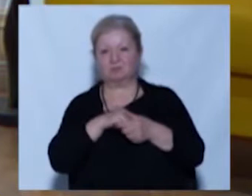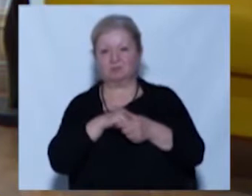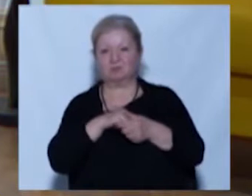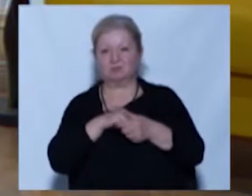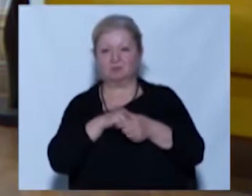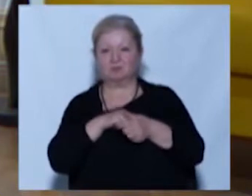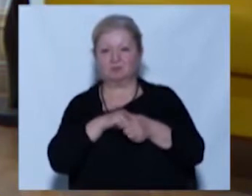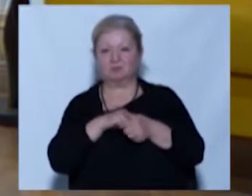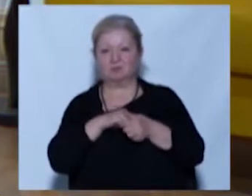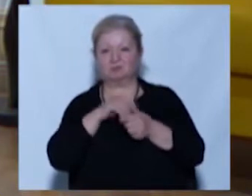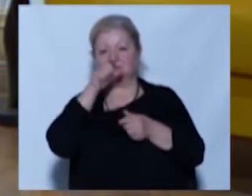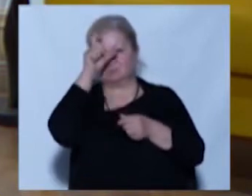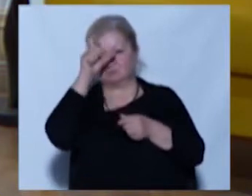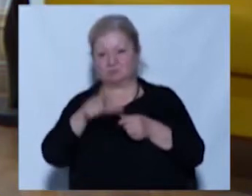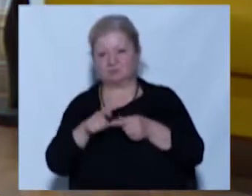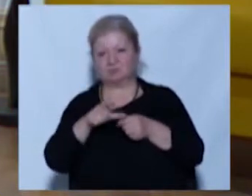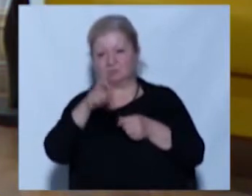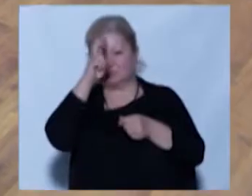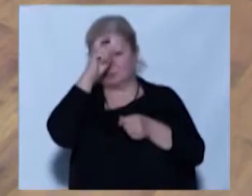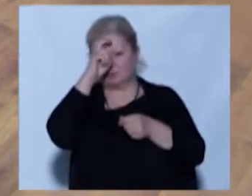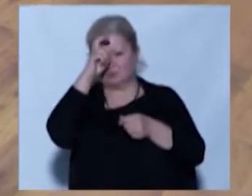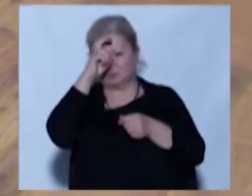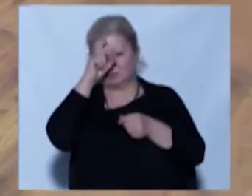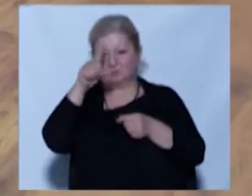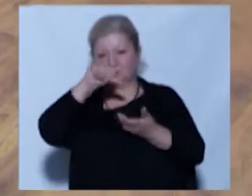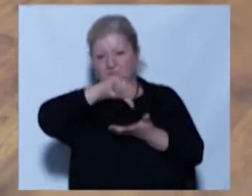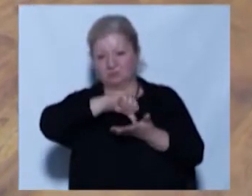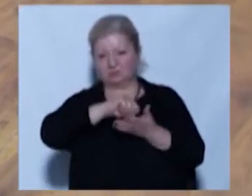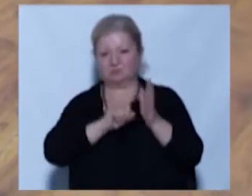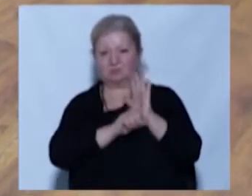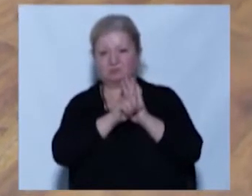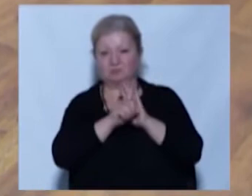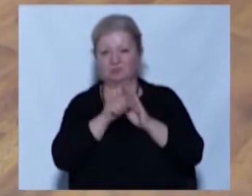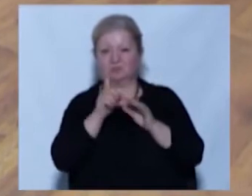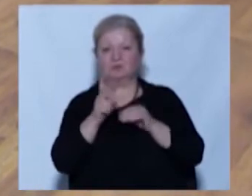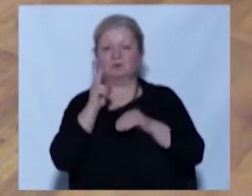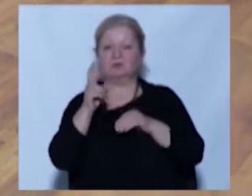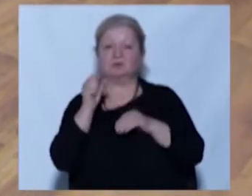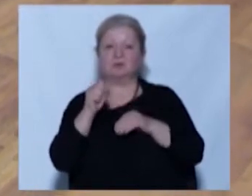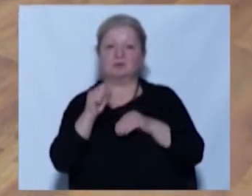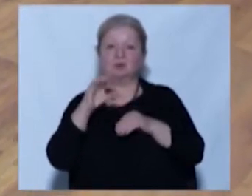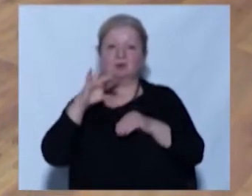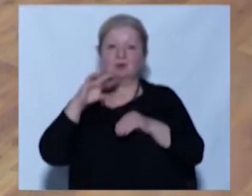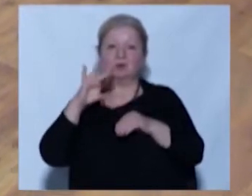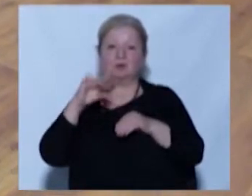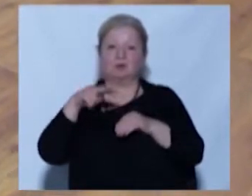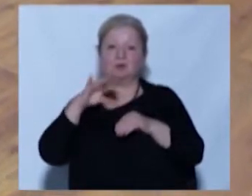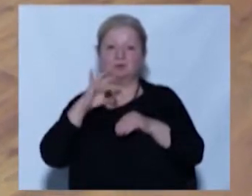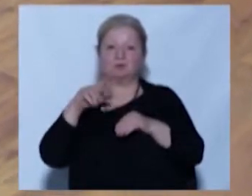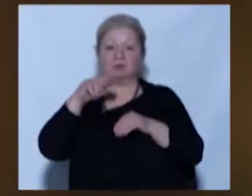საფრანგეთის ფაქტობრივად სახელმწიფოებრიობის, თუ შეიძლება ასე ვთქვათ, ერთ-ერთი ფუძემდებლის, კარლოს